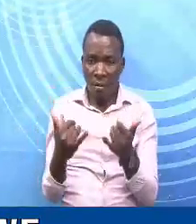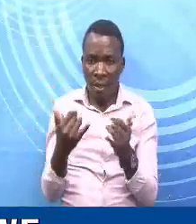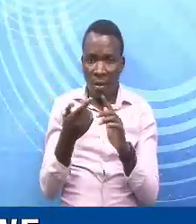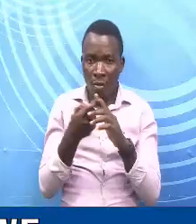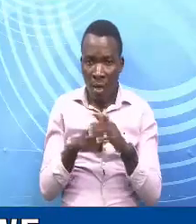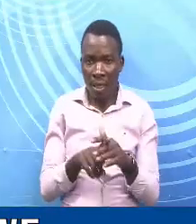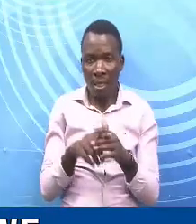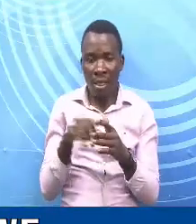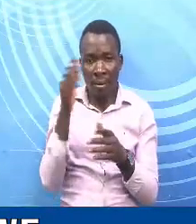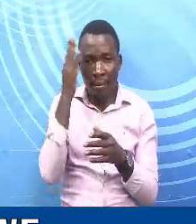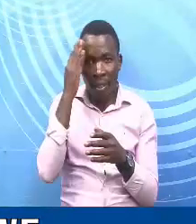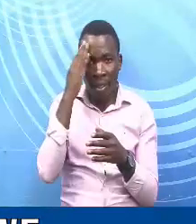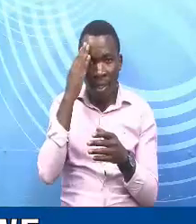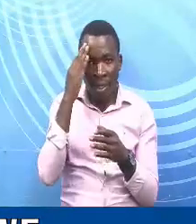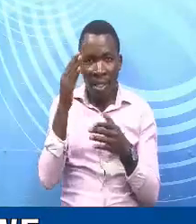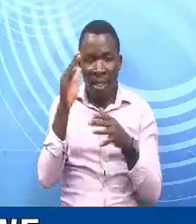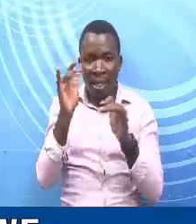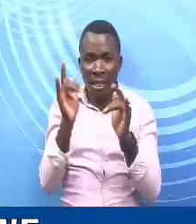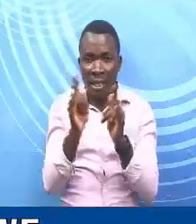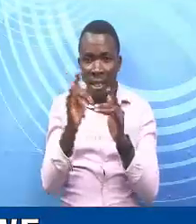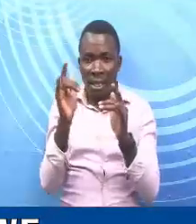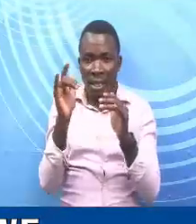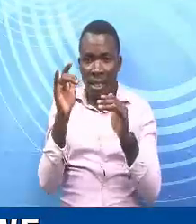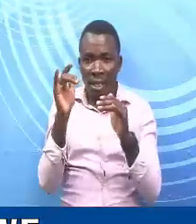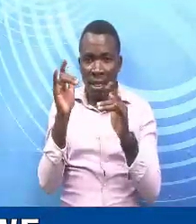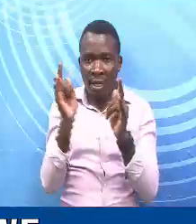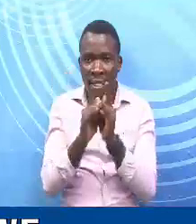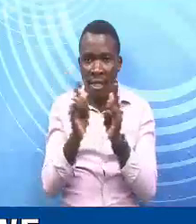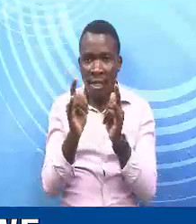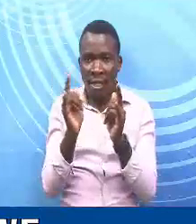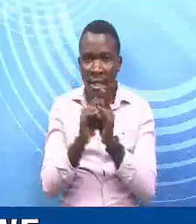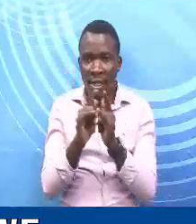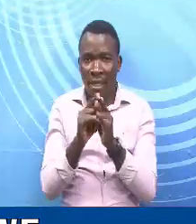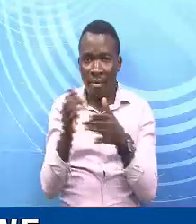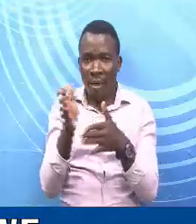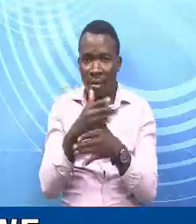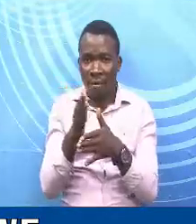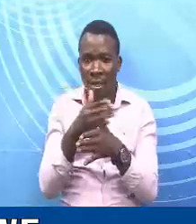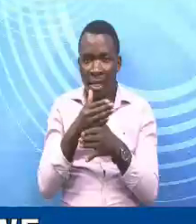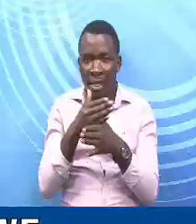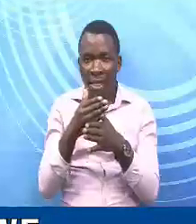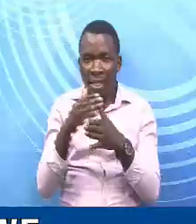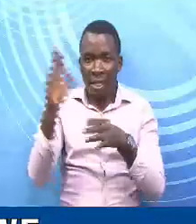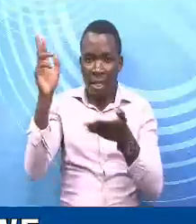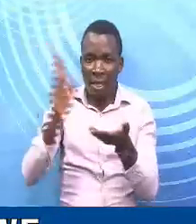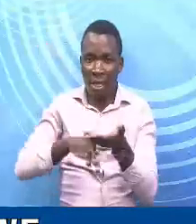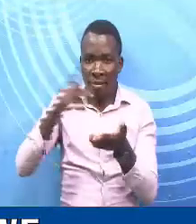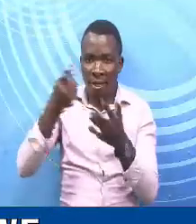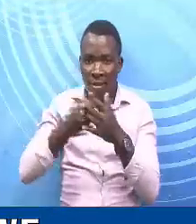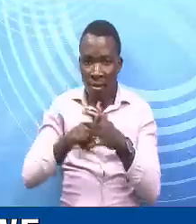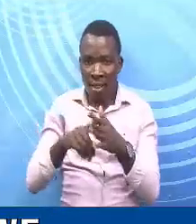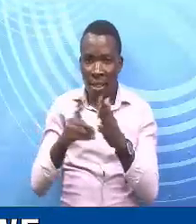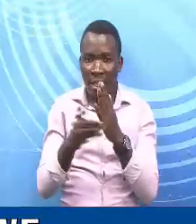uruzi ko n'abaminisitiri yemeje ko tuzafungura kuri 2026 tugahita twinjira muri weekend